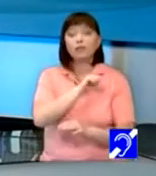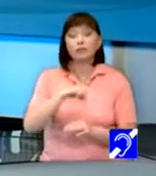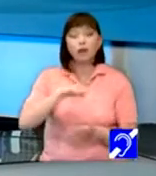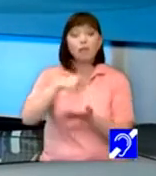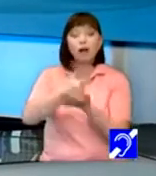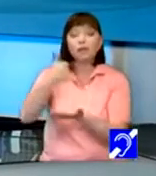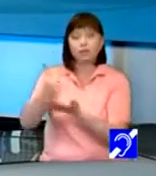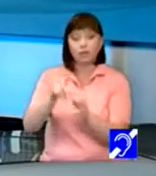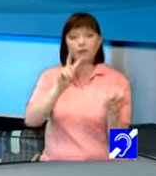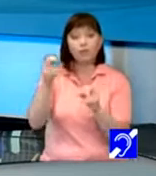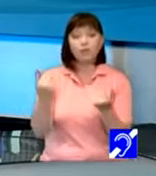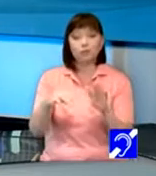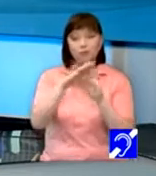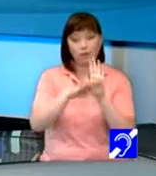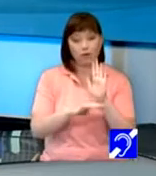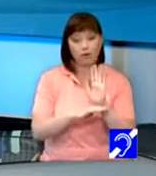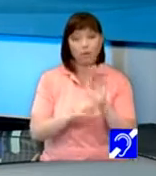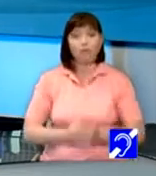principalele subiecte ale ediției.